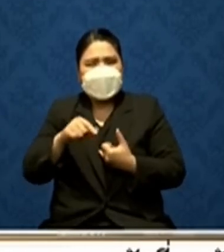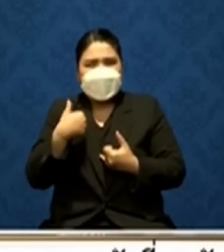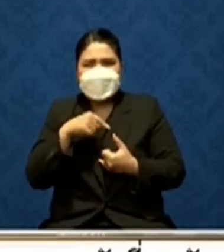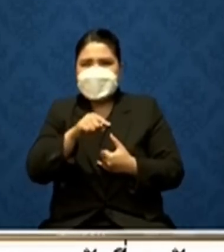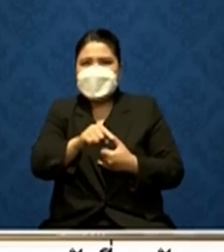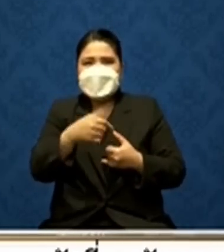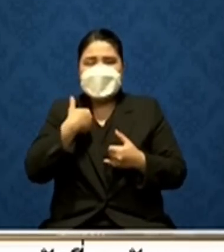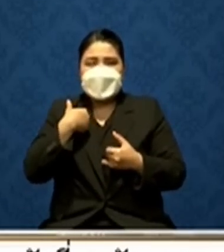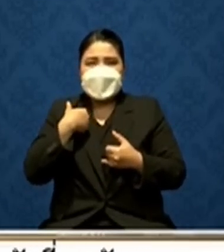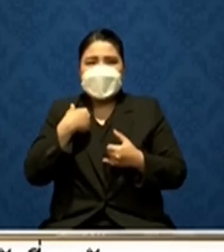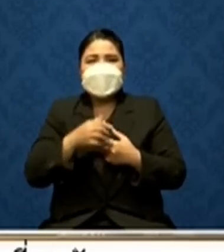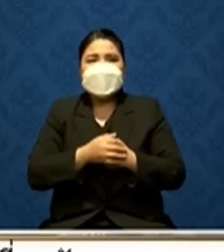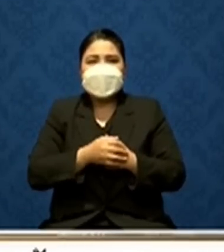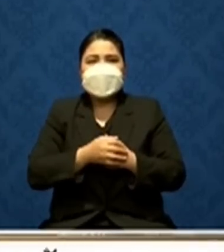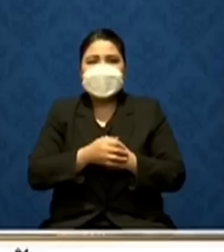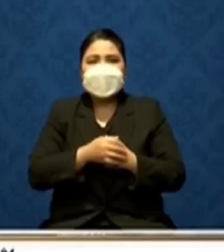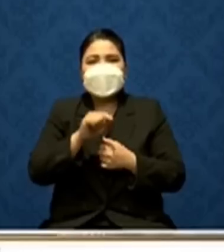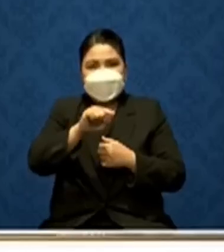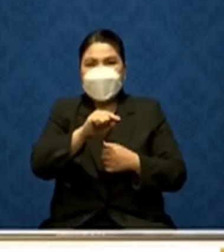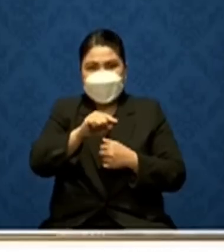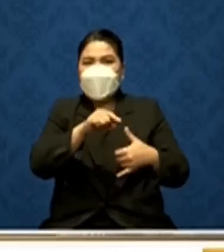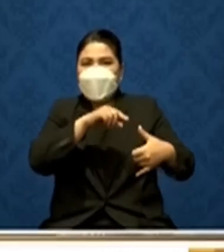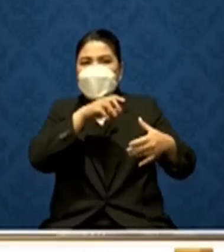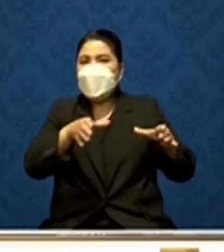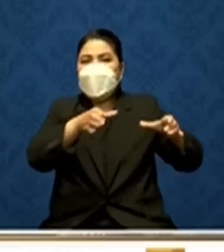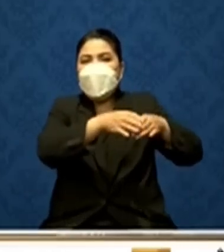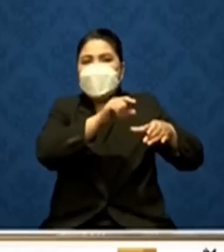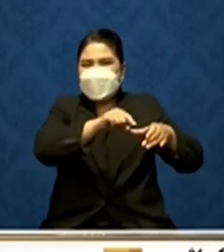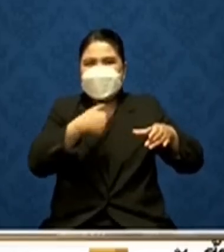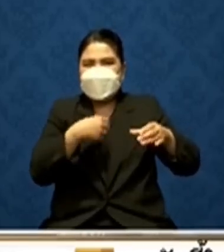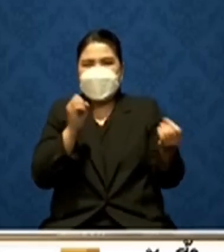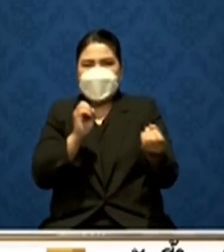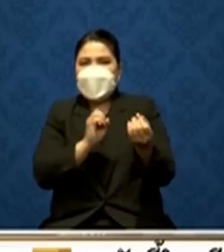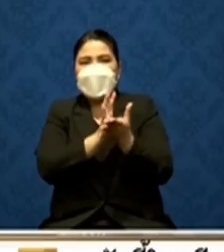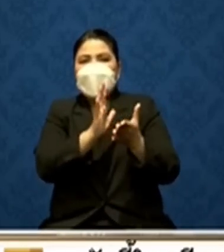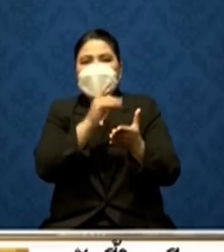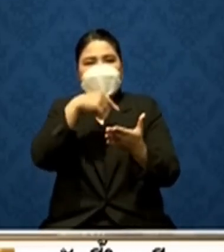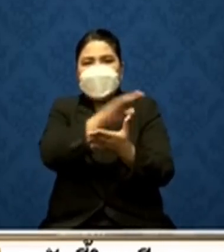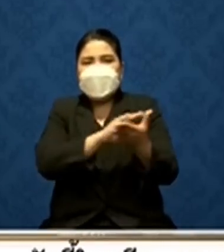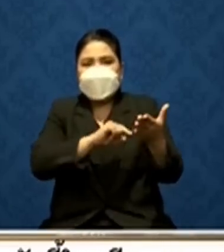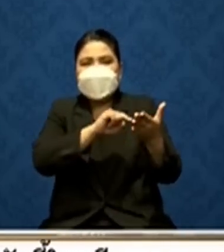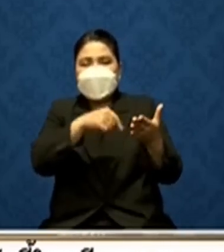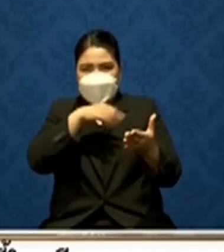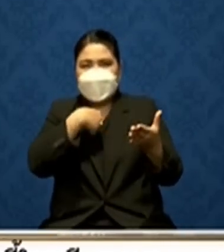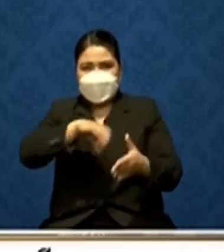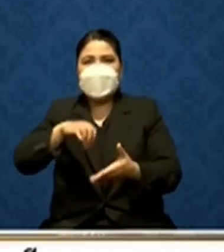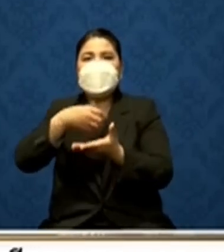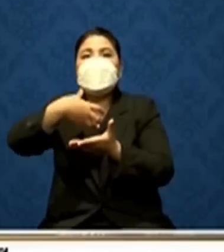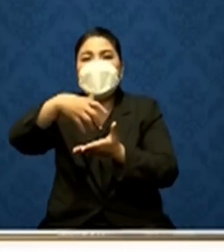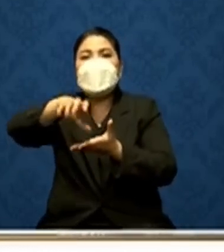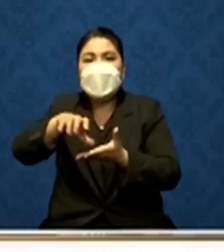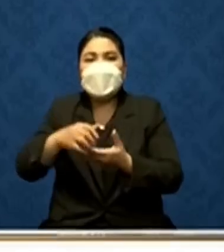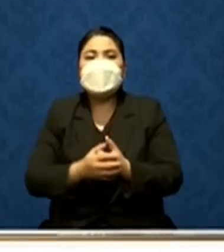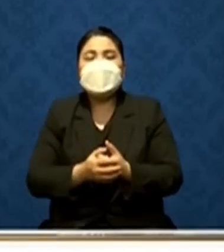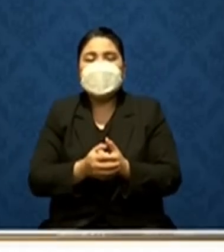กระชากหน้ากากของคนที่ทำให้ประเทศชาติเสียหายล้มเหลวอย่างร้ายแรงออกมากเพื่อพี่น้องประชา